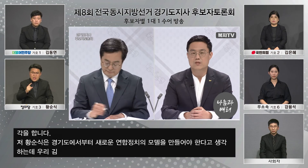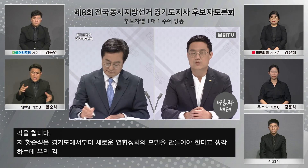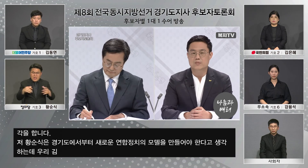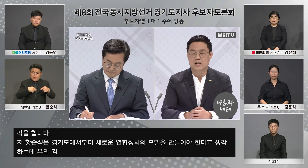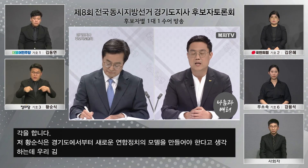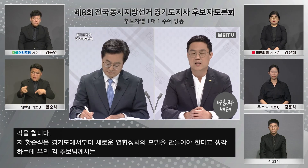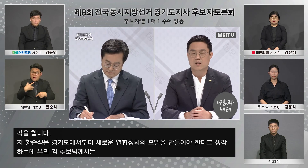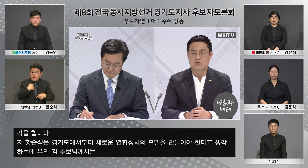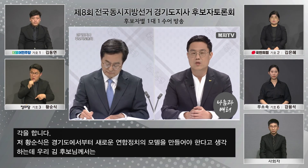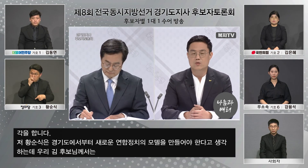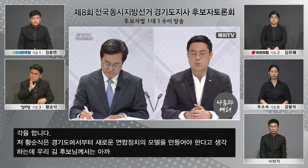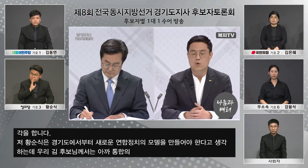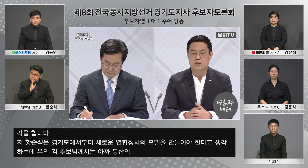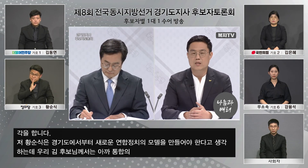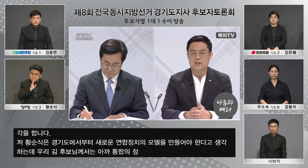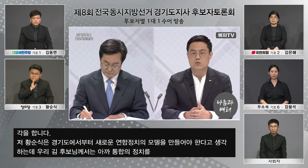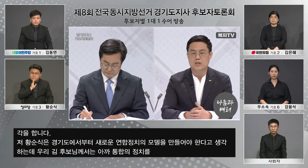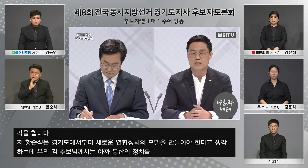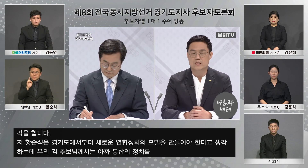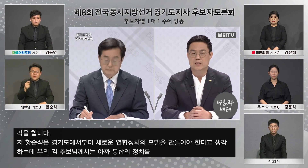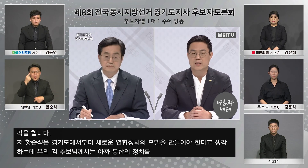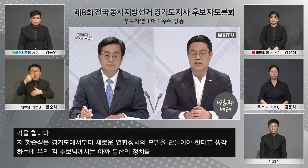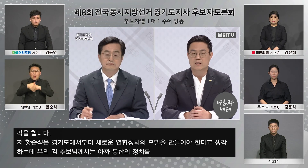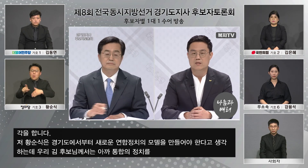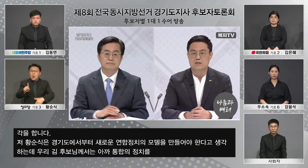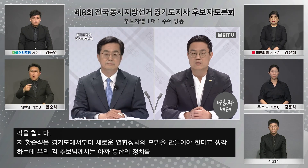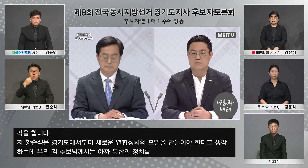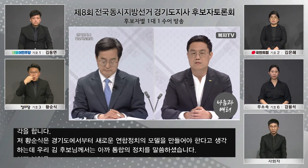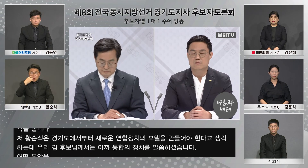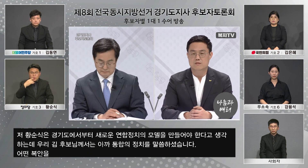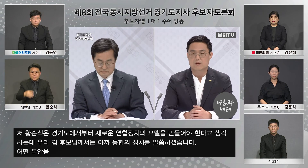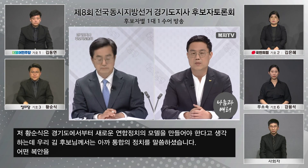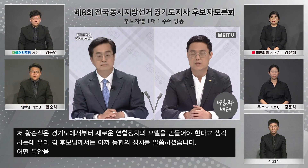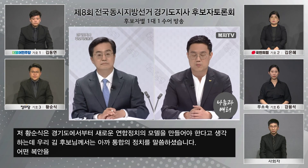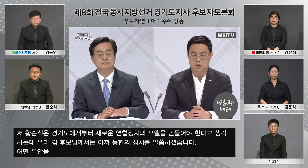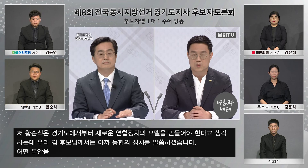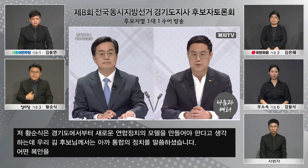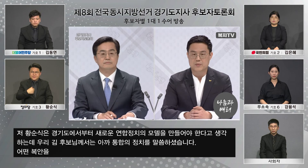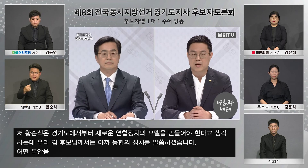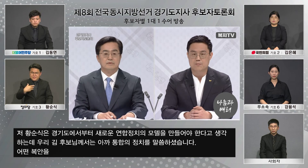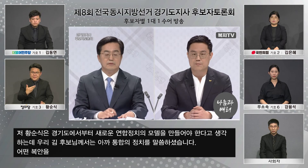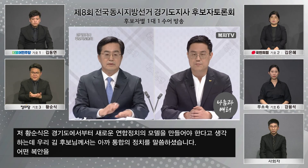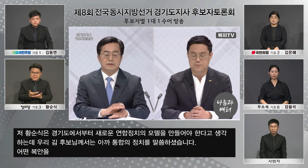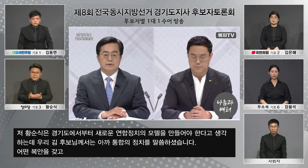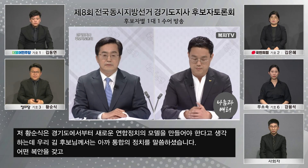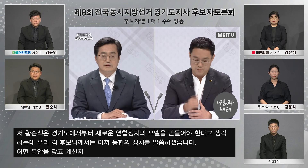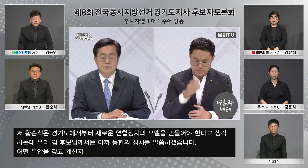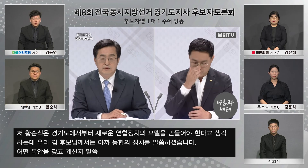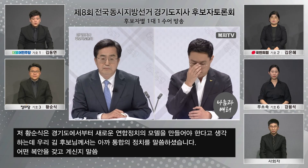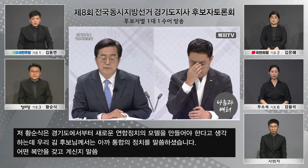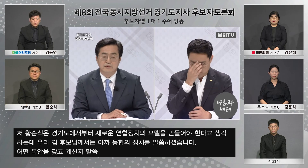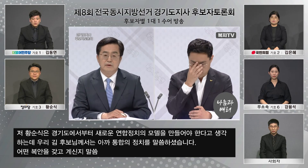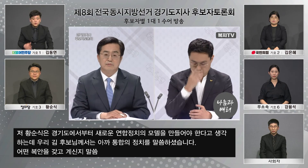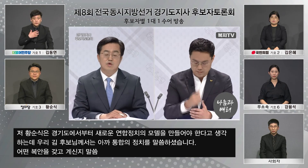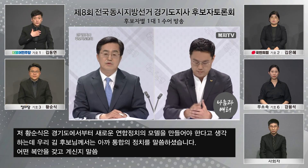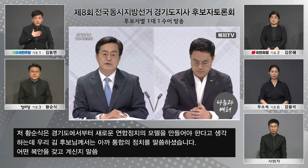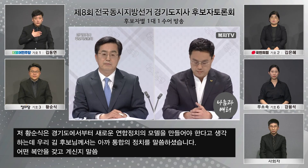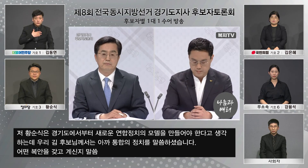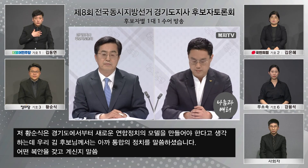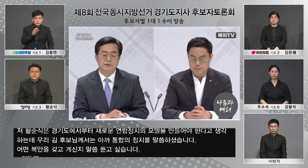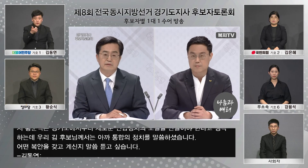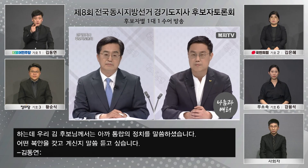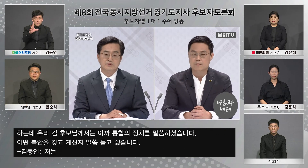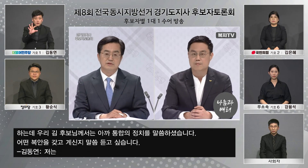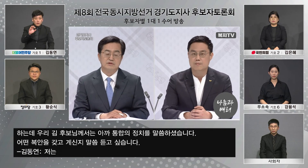말씀을 하셨습니다. 어떠한 또 보관을 가지고 계신지 말씀 듣고 싶습니다. 네, 저는 우리 황